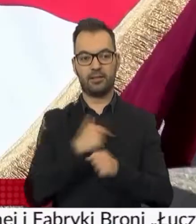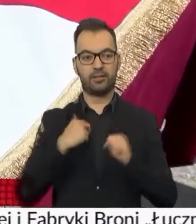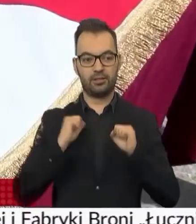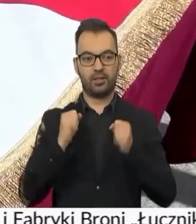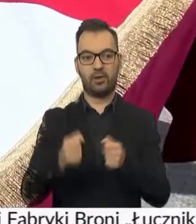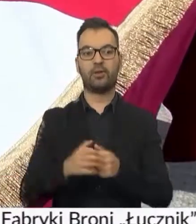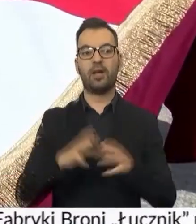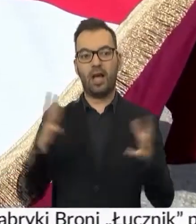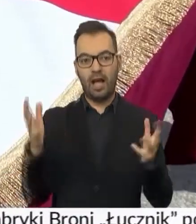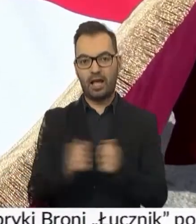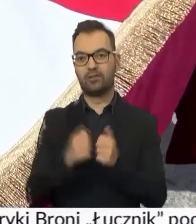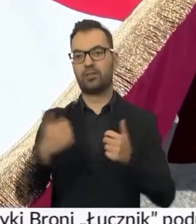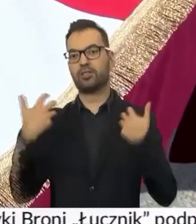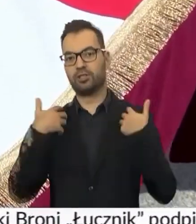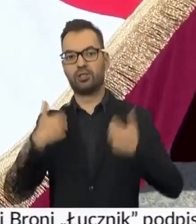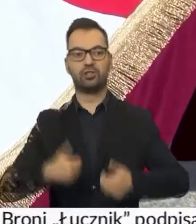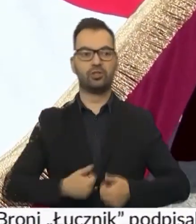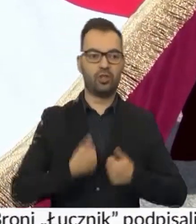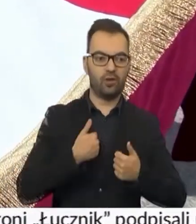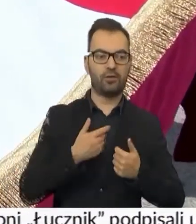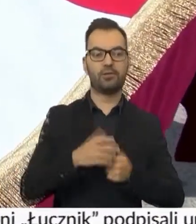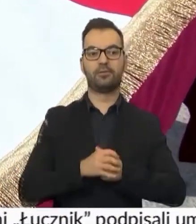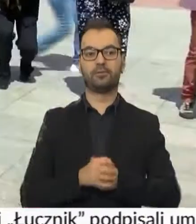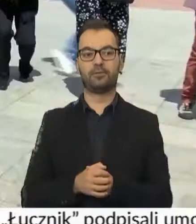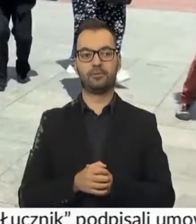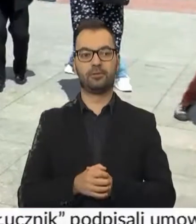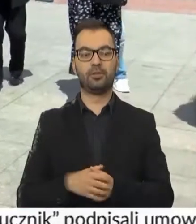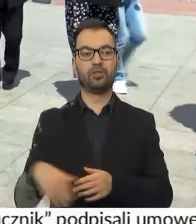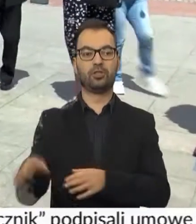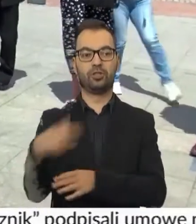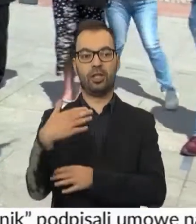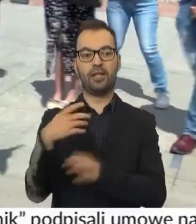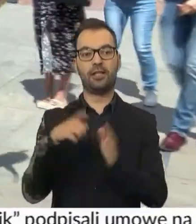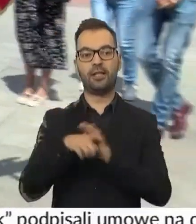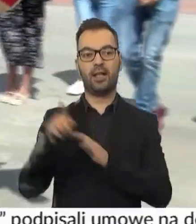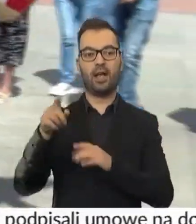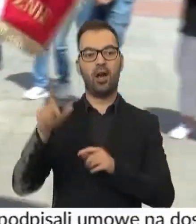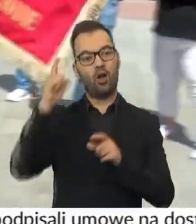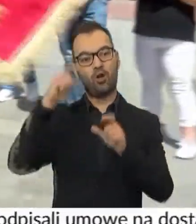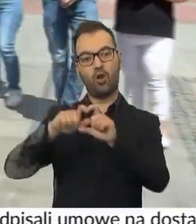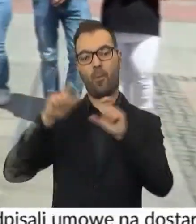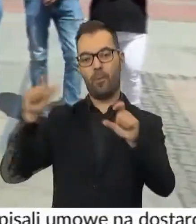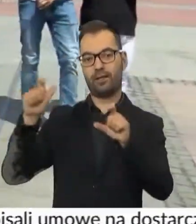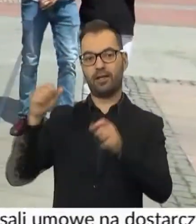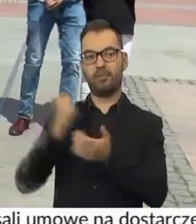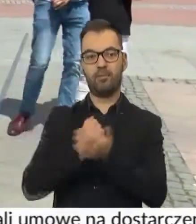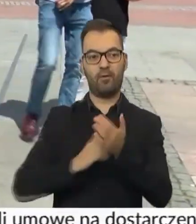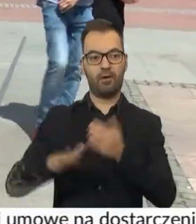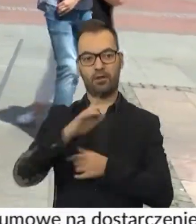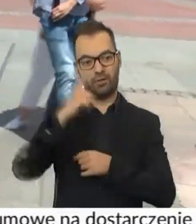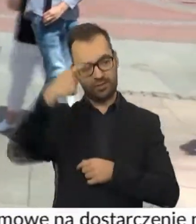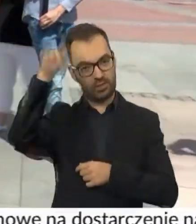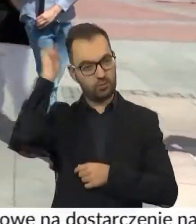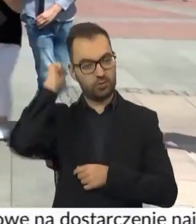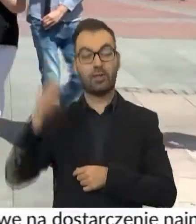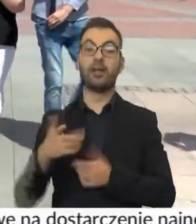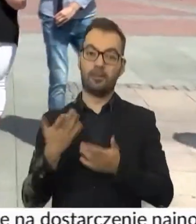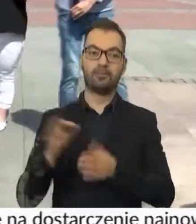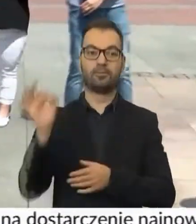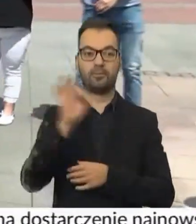dalszym ratowaniu zdrowia, życia i mienia. Nadanie sztandaru dla Komendy Powiatowej PSP. Przy